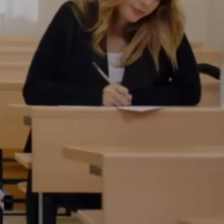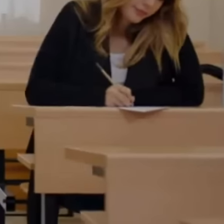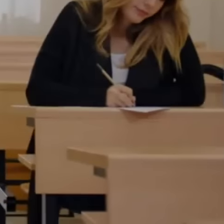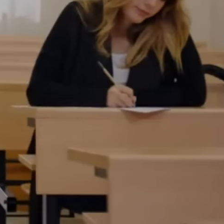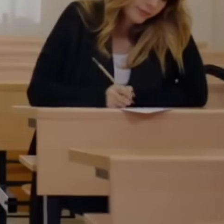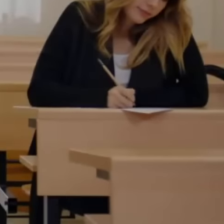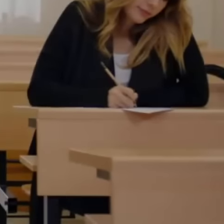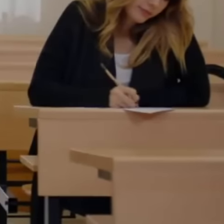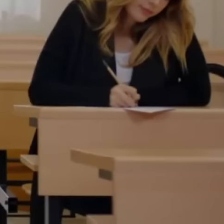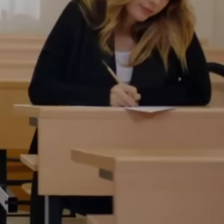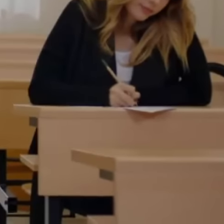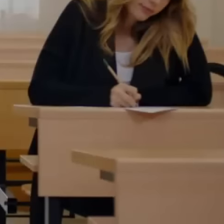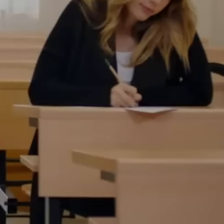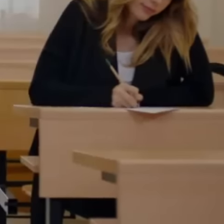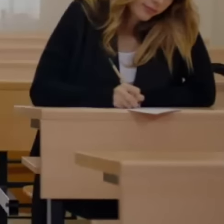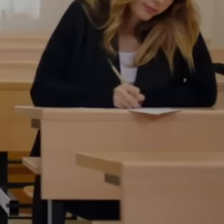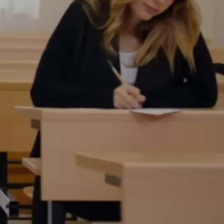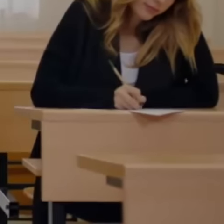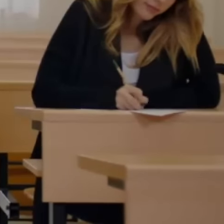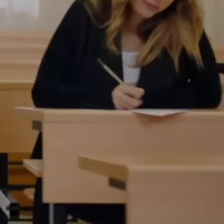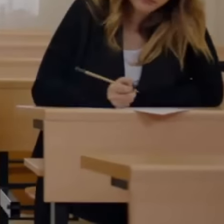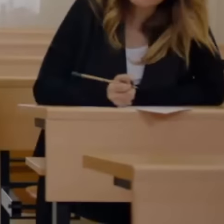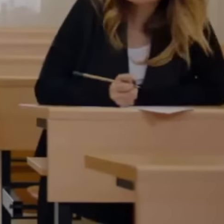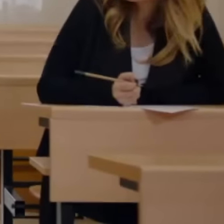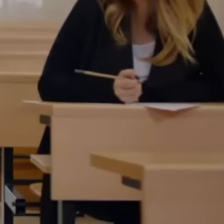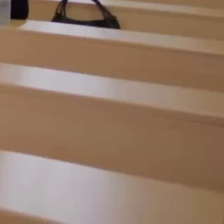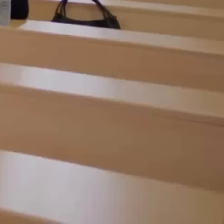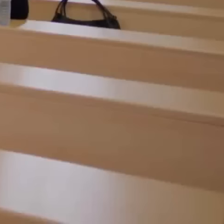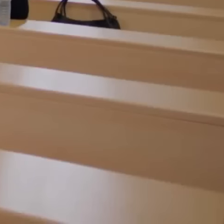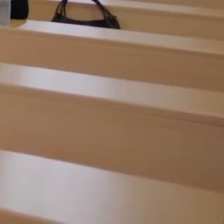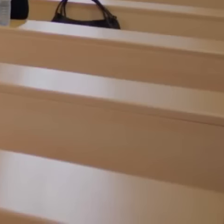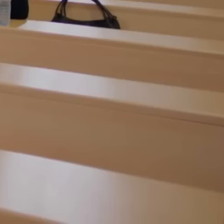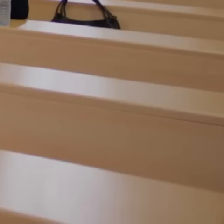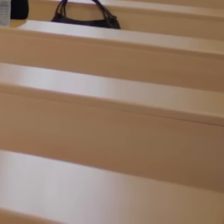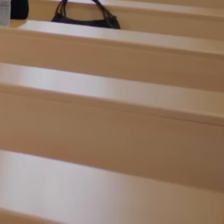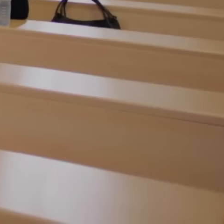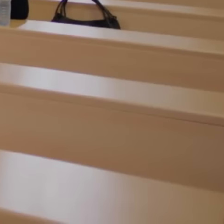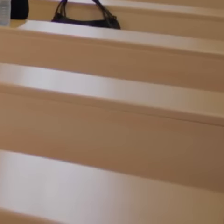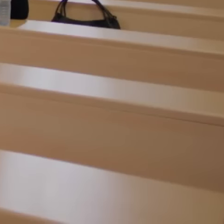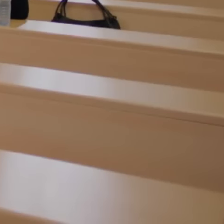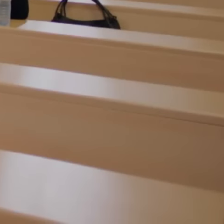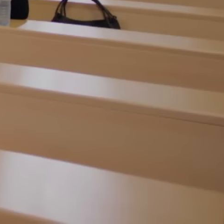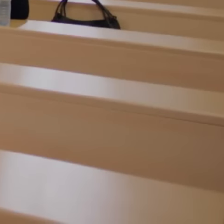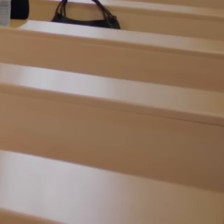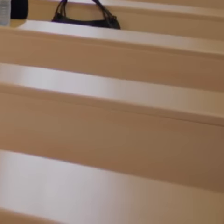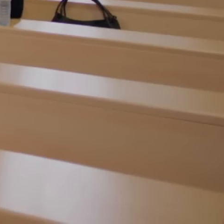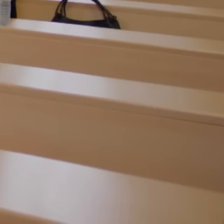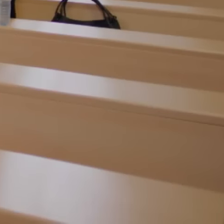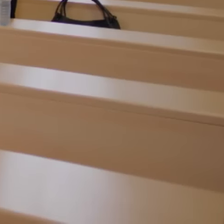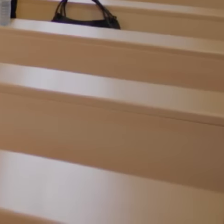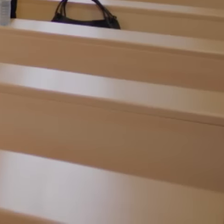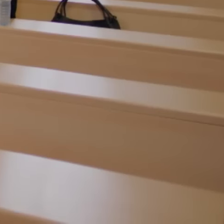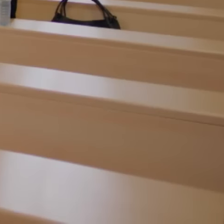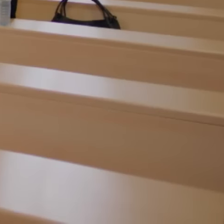Balık etli hoca kollarını bağlamış, aralarında yürürken iki yana yaslı sıralarda oturan Tolga ve Zeyno sınav oluyor. Arada birbirlerine